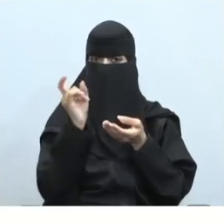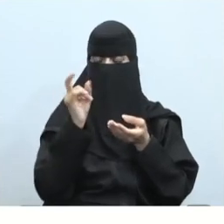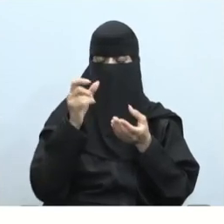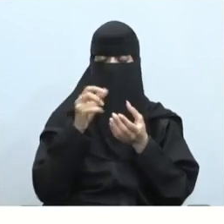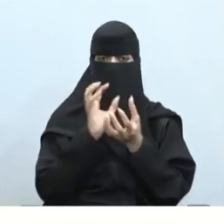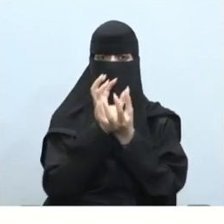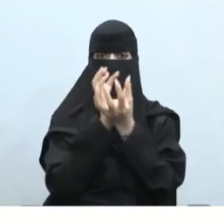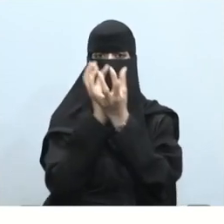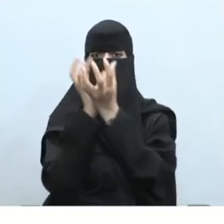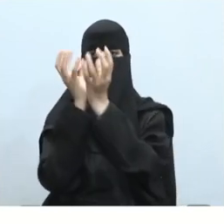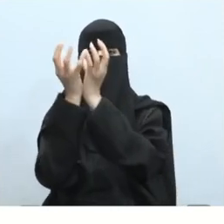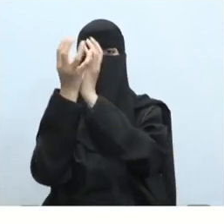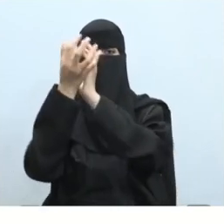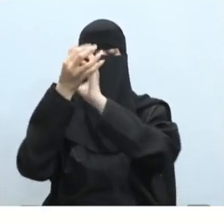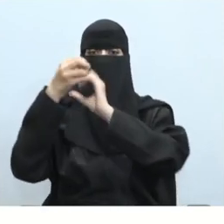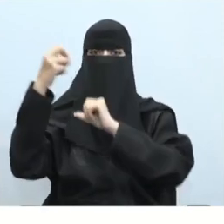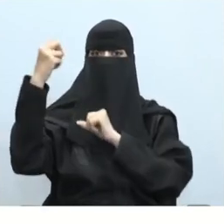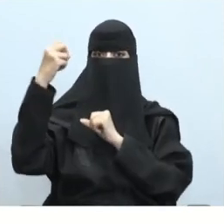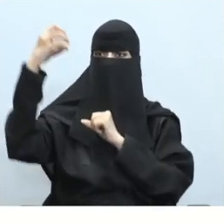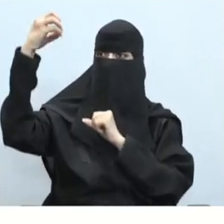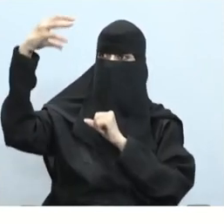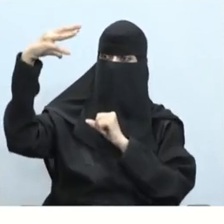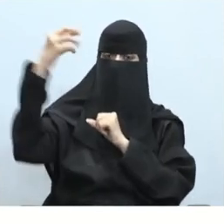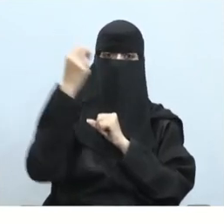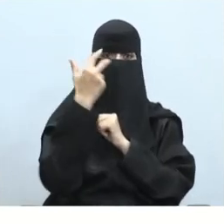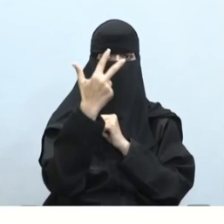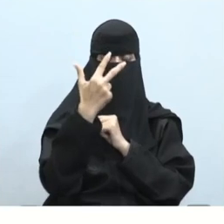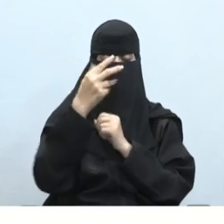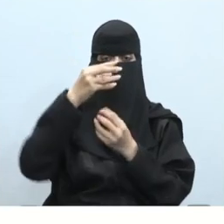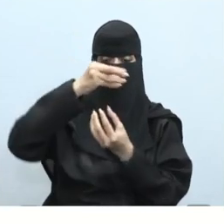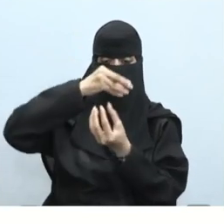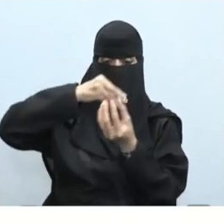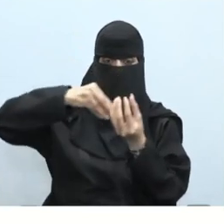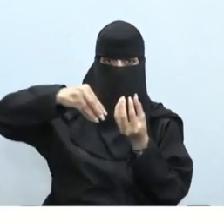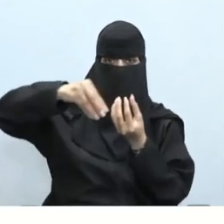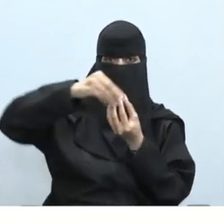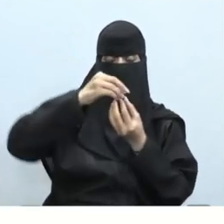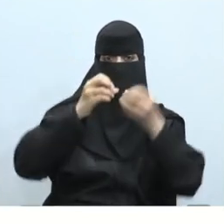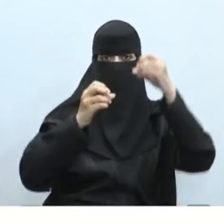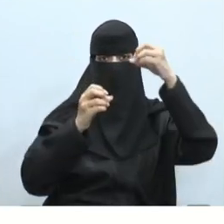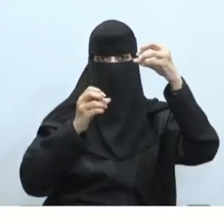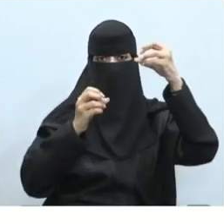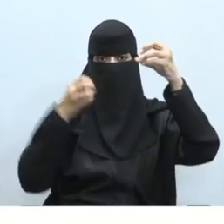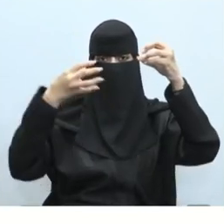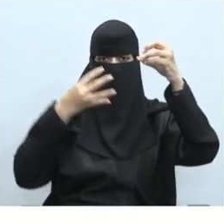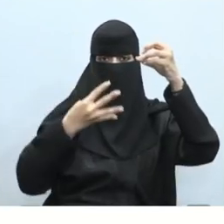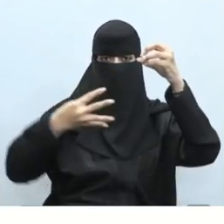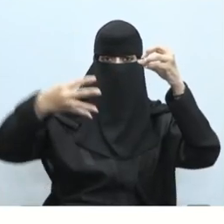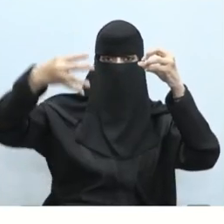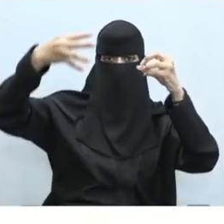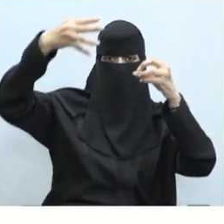الشمسيه التي الثمانيه التي تدور حول الشمس في نظام